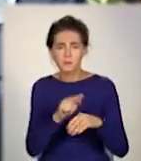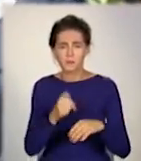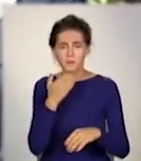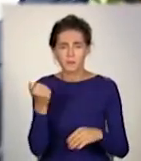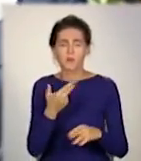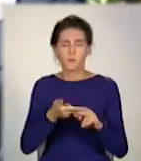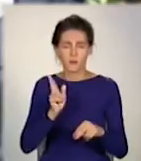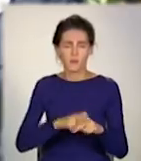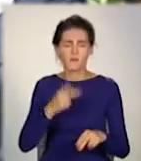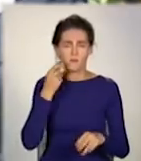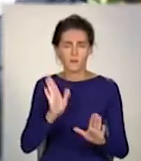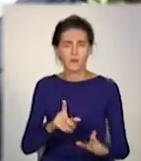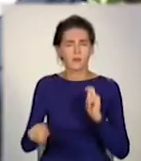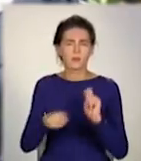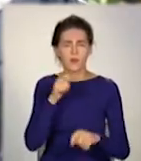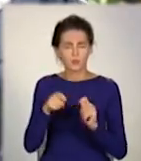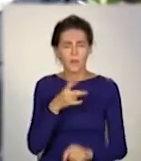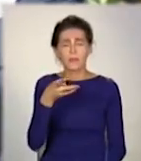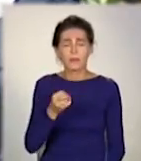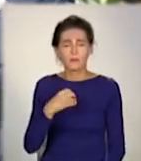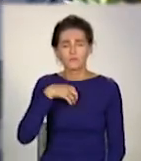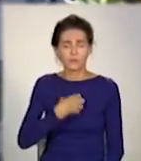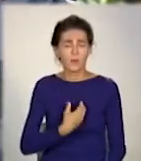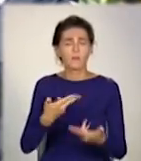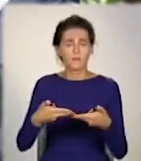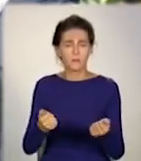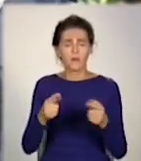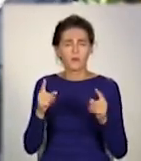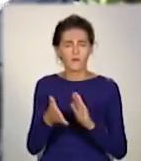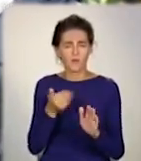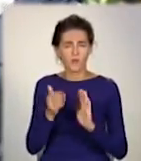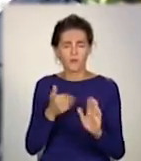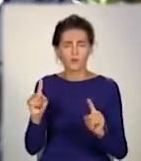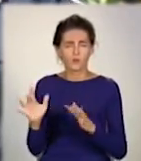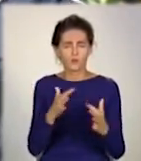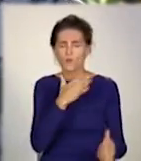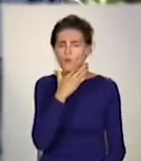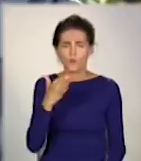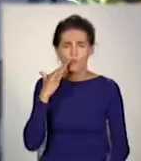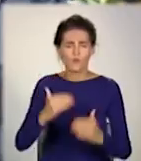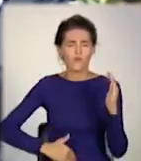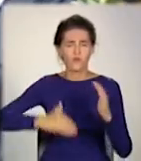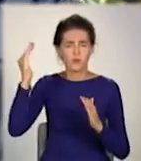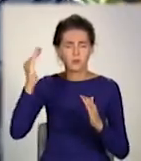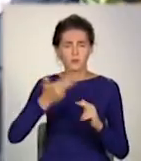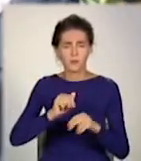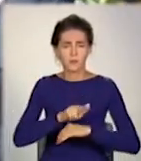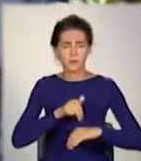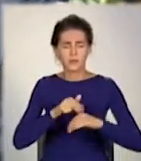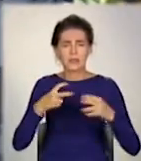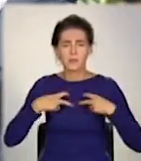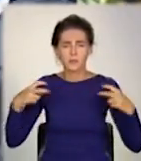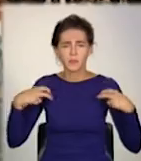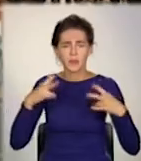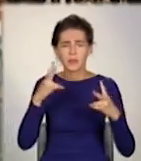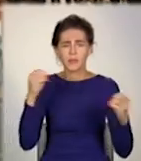стаються дорожньо-транспортні пригоди. На жаль, кількість викликів дуже висока і інспектори патрульної поліції просто не